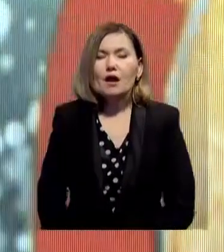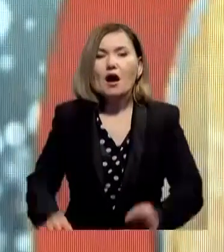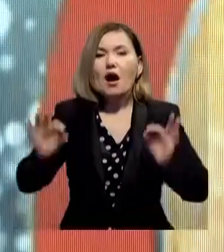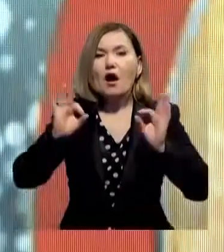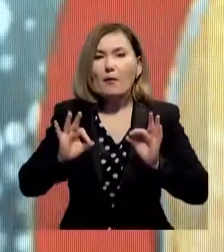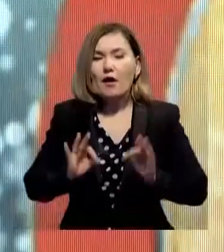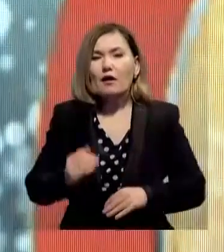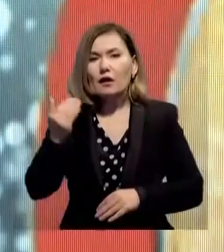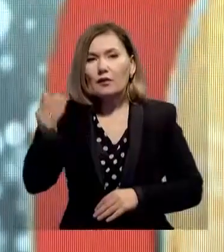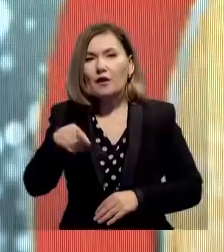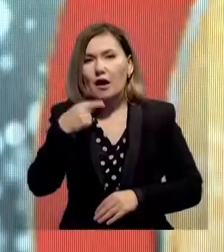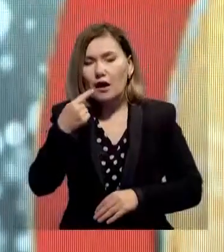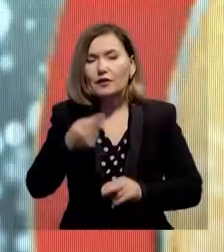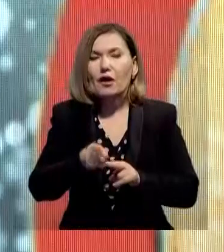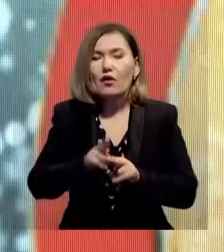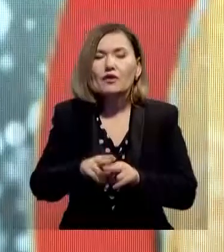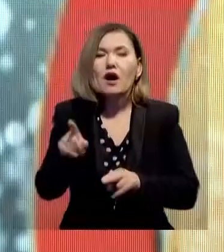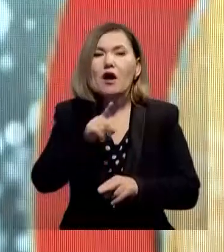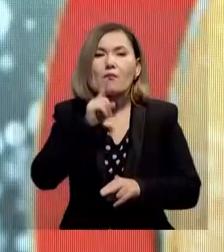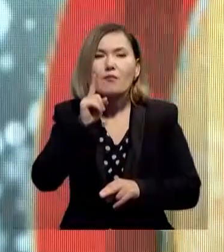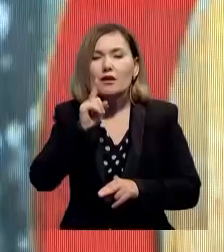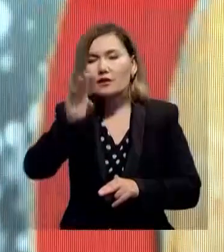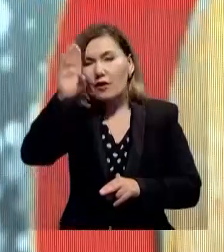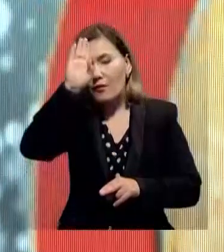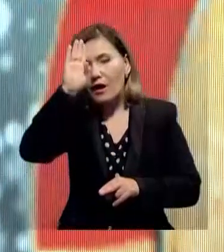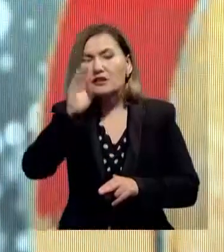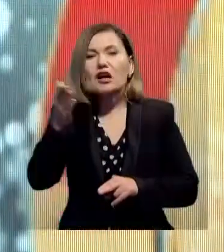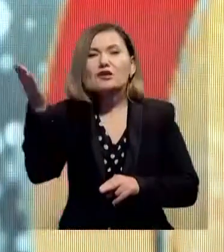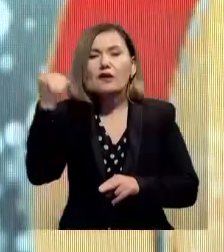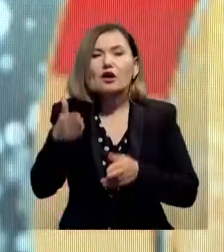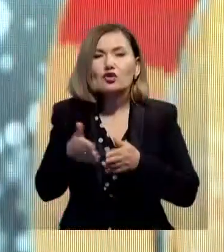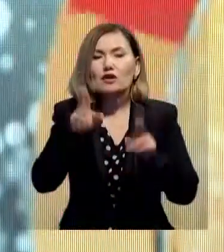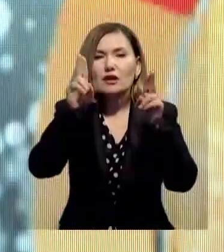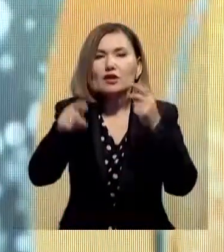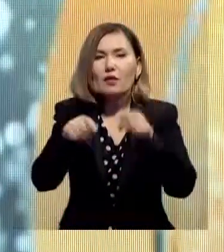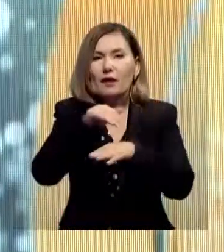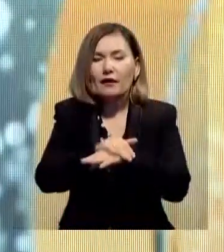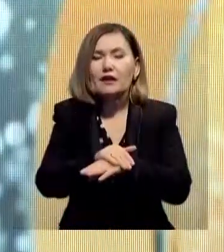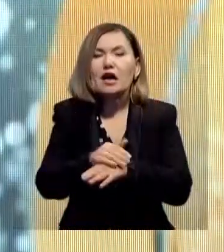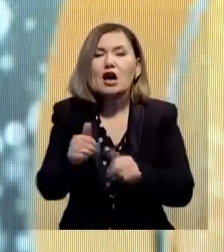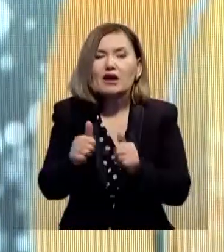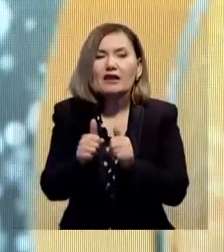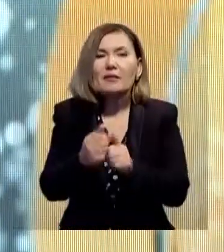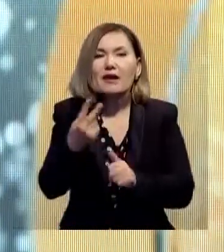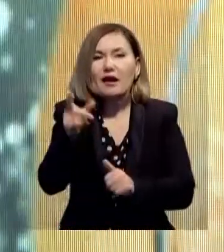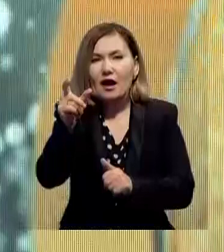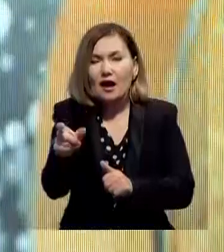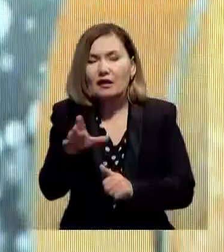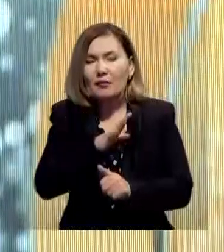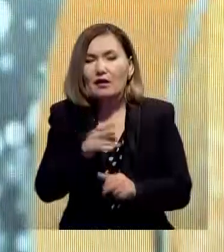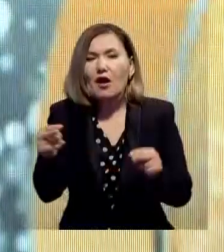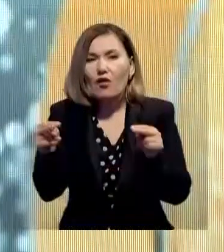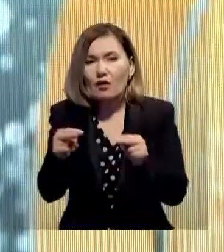Прокурор оққа ұшқан жеткіншектің бұрында бірнеше рет жол ережесін бұзғанын айтады. Бұл жолы қасында тағы екі адам болған. Біреуі жауап алынғаннан